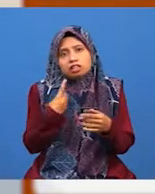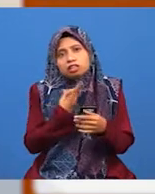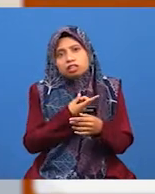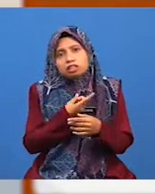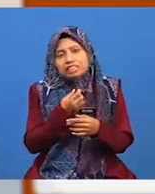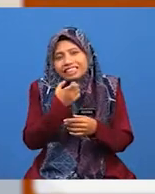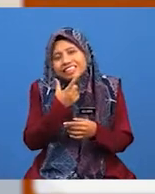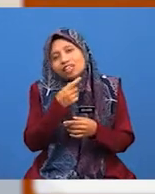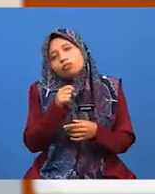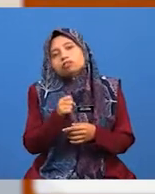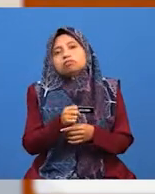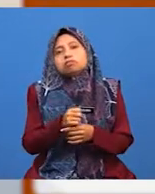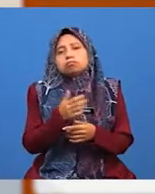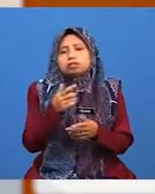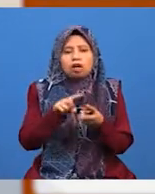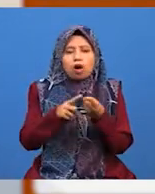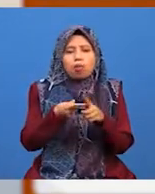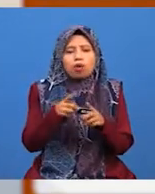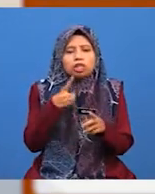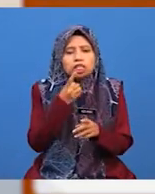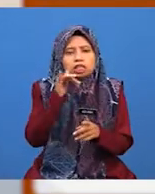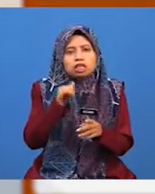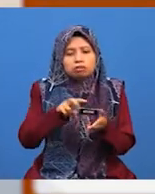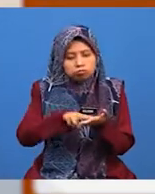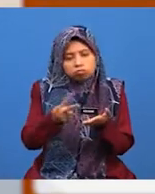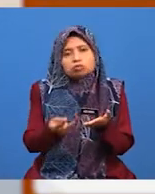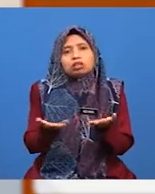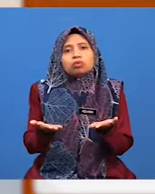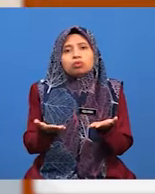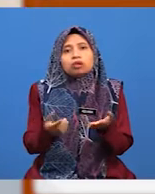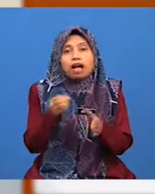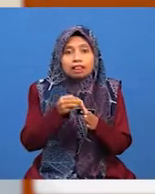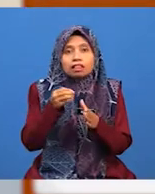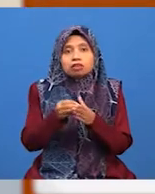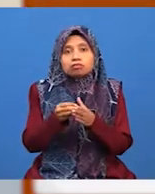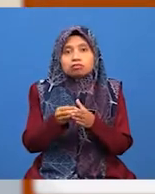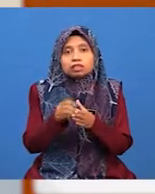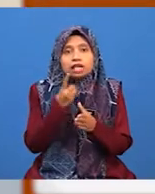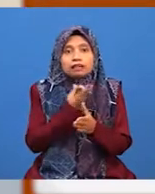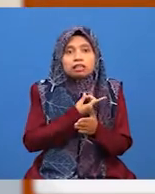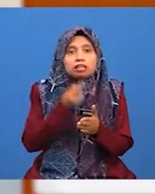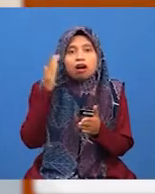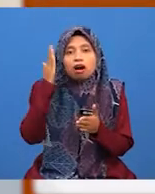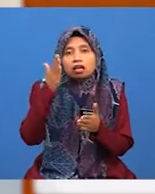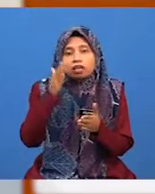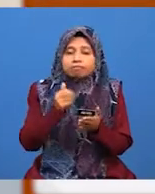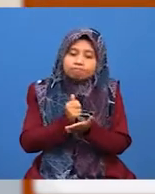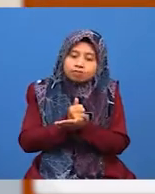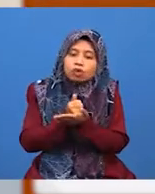akan mentertawakan kawan kita yang sedang terjatuh itu? Atau kita